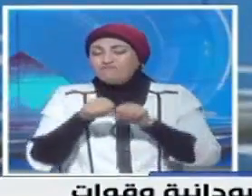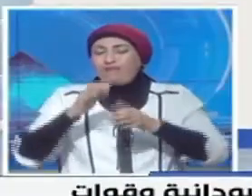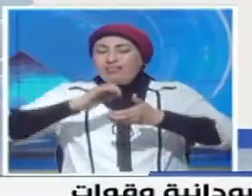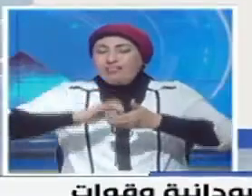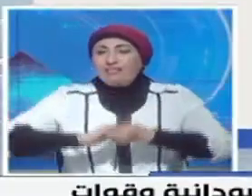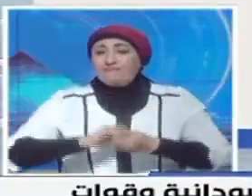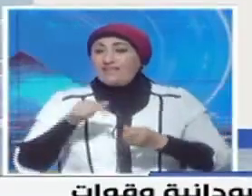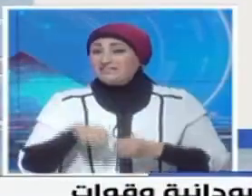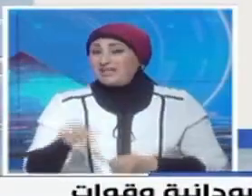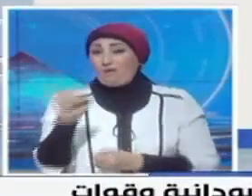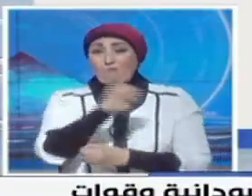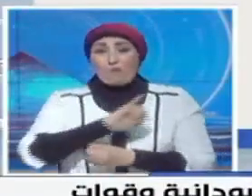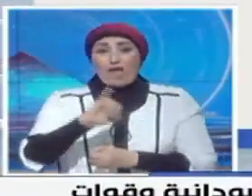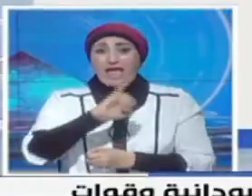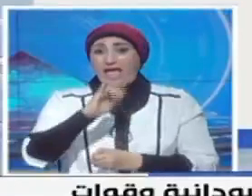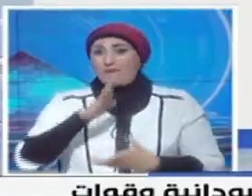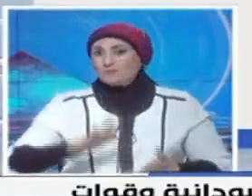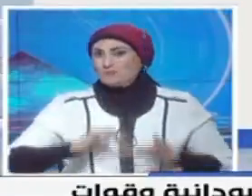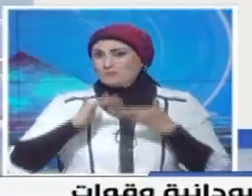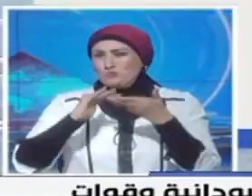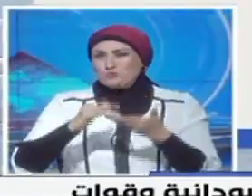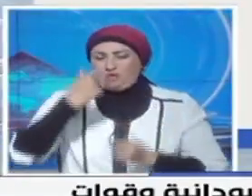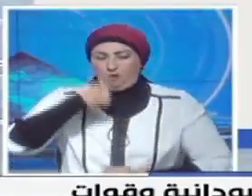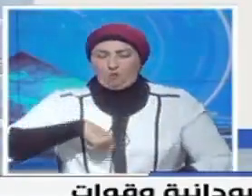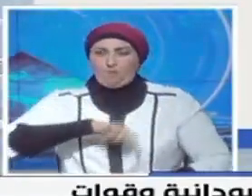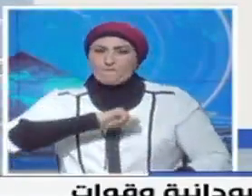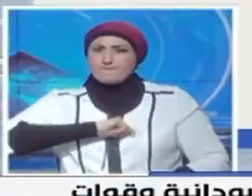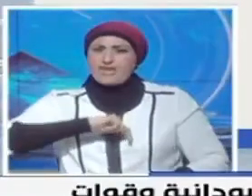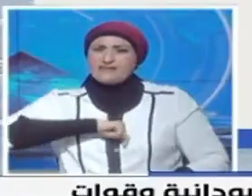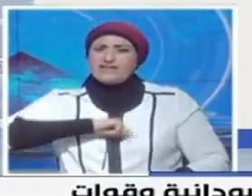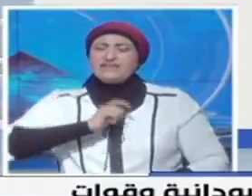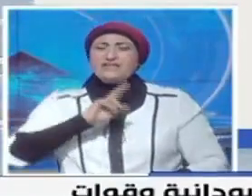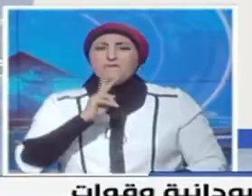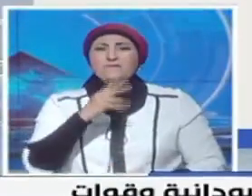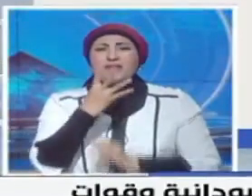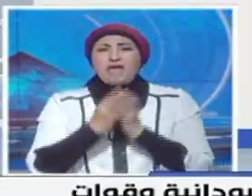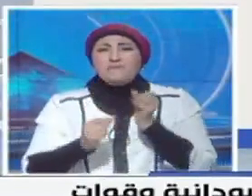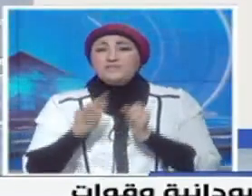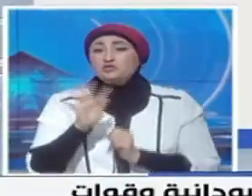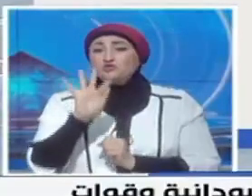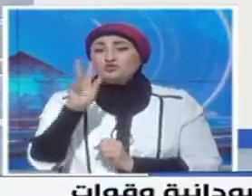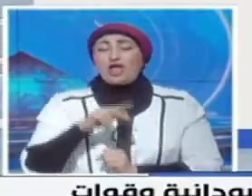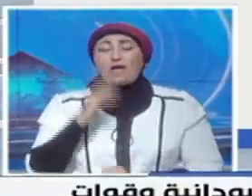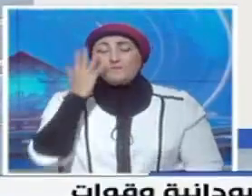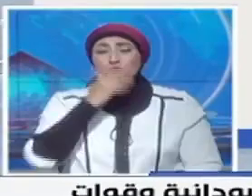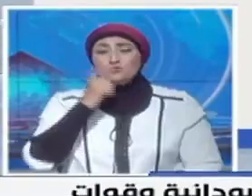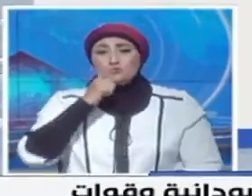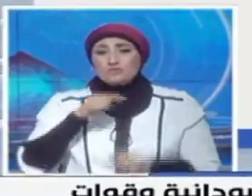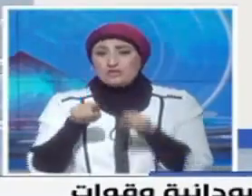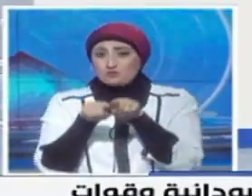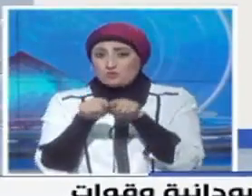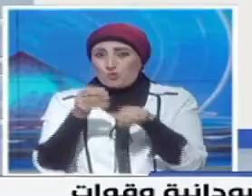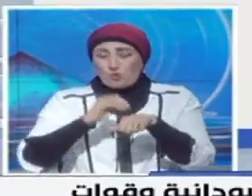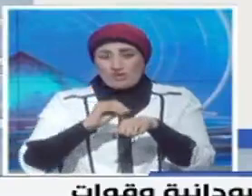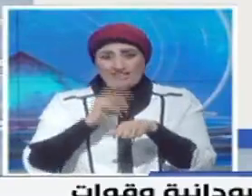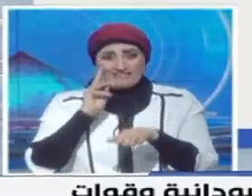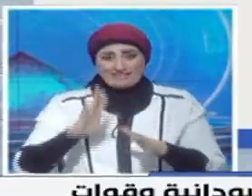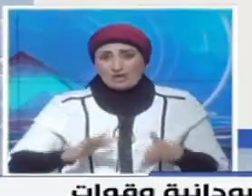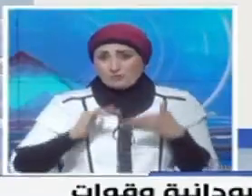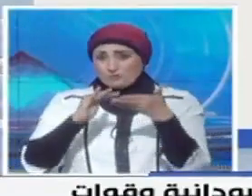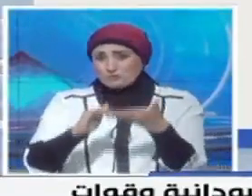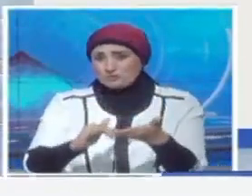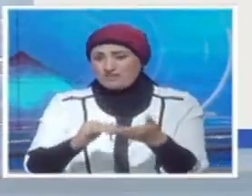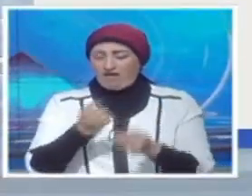خطوة مهمة تسهم في توفير الحماية للمدنيين من أبناء الشعب السوداني الشقيق وإتاحة الفرصة